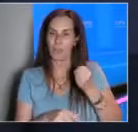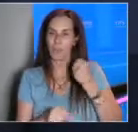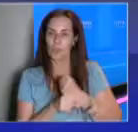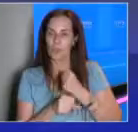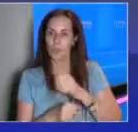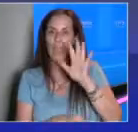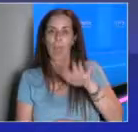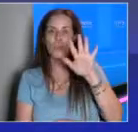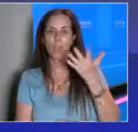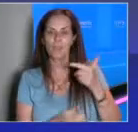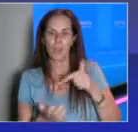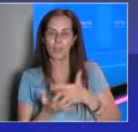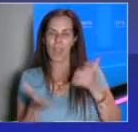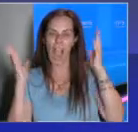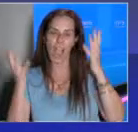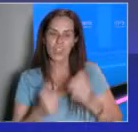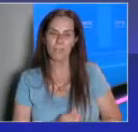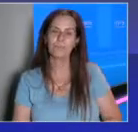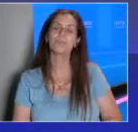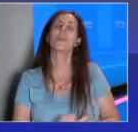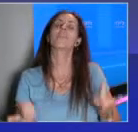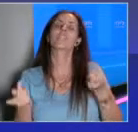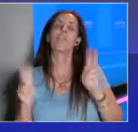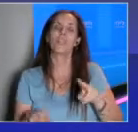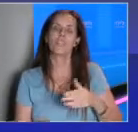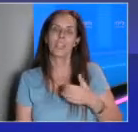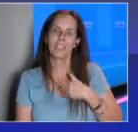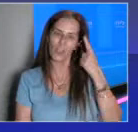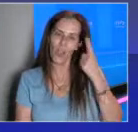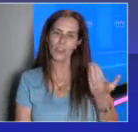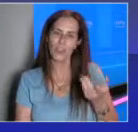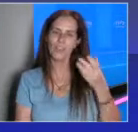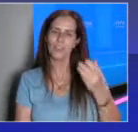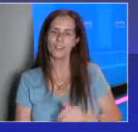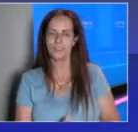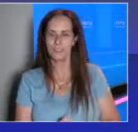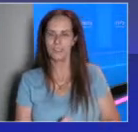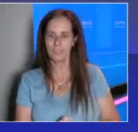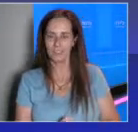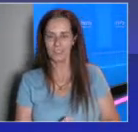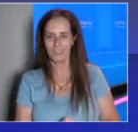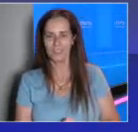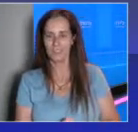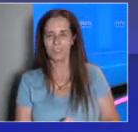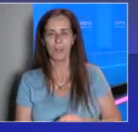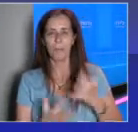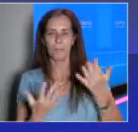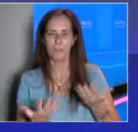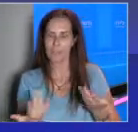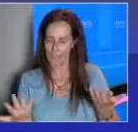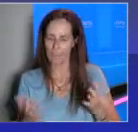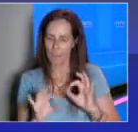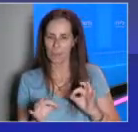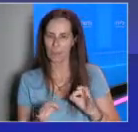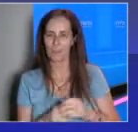איזה 5,000 רק בשביל הרעש, אבל זה מה יש, אבל אצלנו, אתה יודע, למדמנה, הימורים, מתי בחירות, סתם,